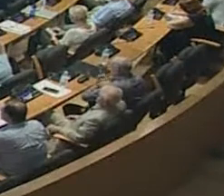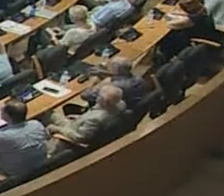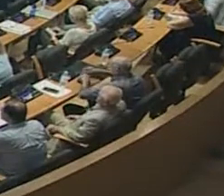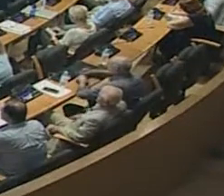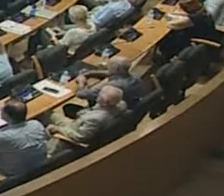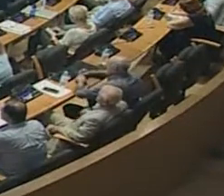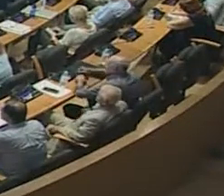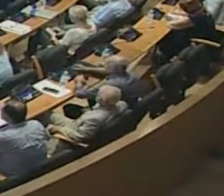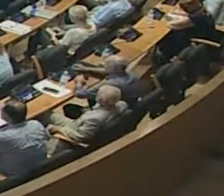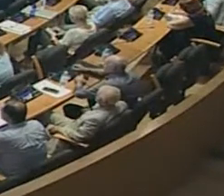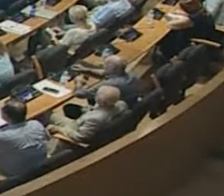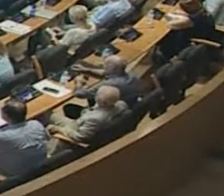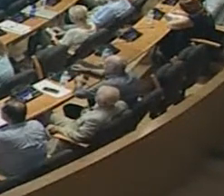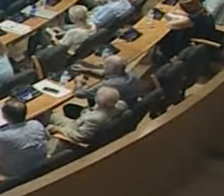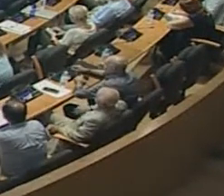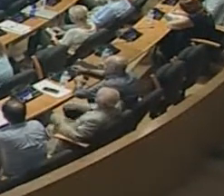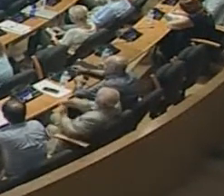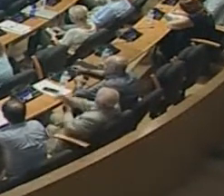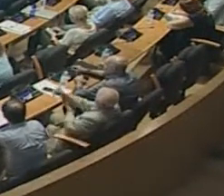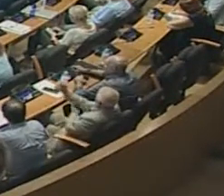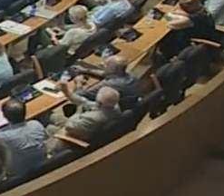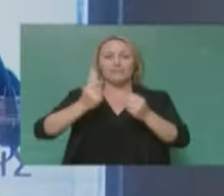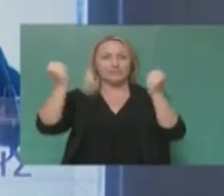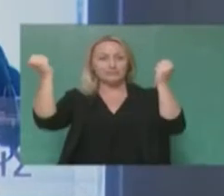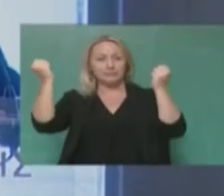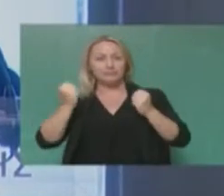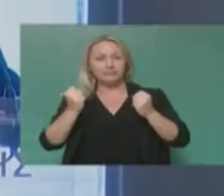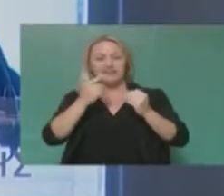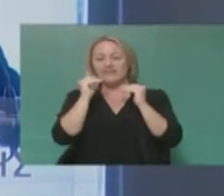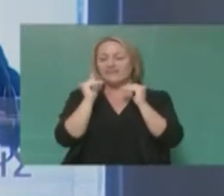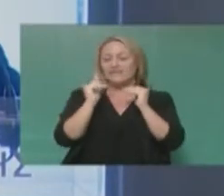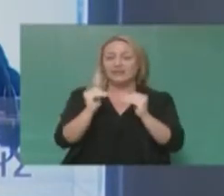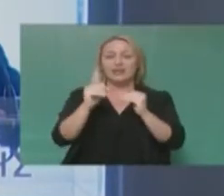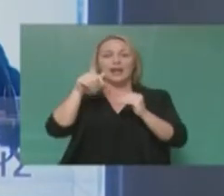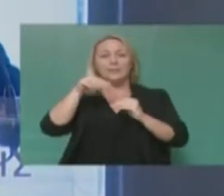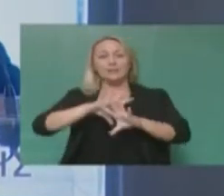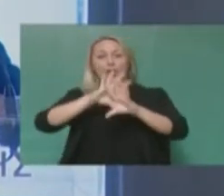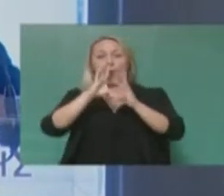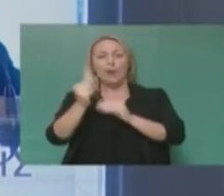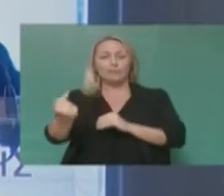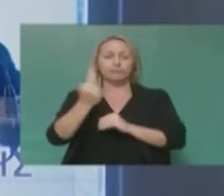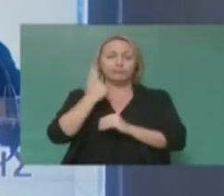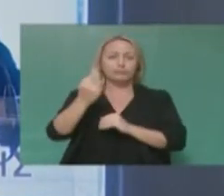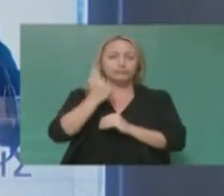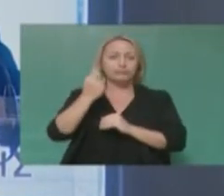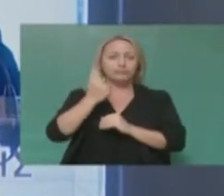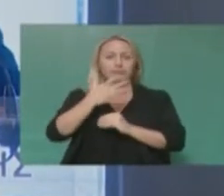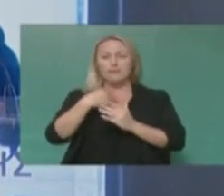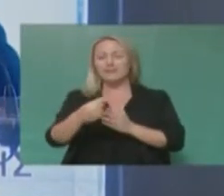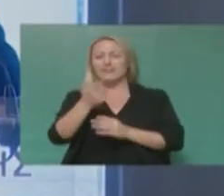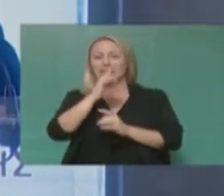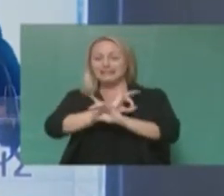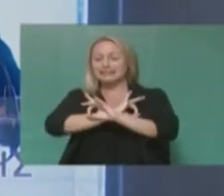Με σαφή προς ανατολισμό στη βελτίωση της καθημερινότητας των πολιτών, ο Δήμαρχος Θεσσαλονίκης Κωνσταντίνος Ζέρβας παρουσίασε τις